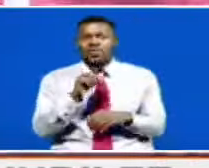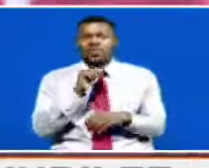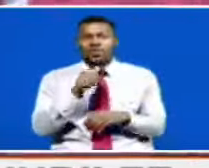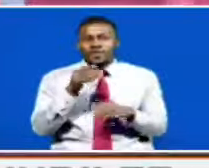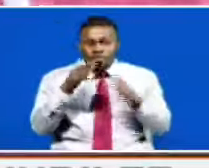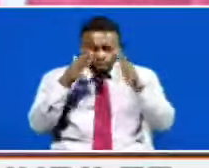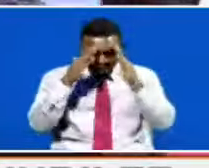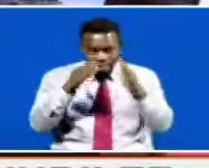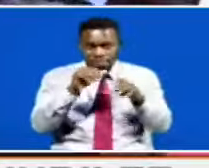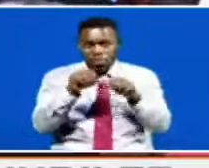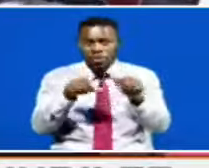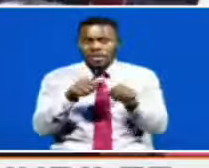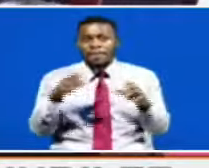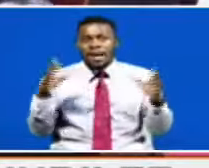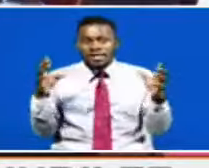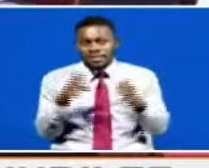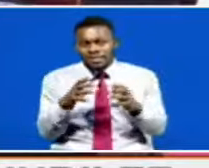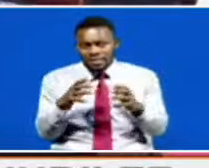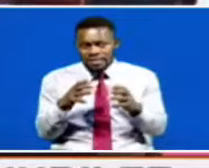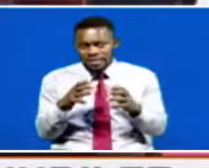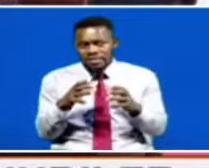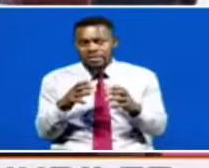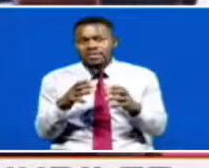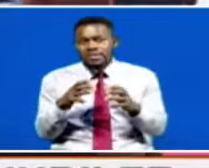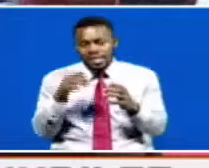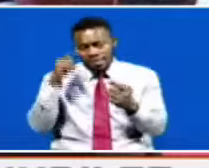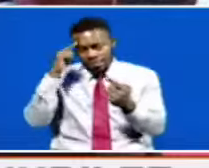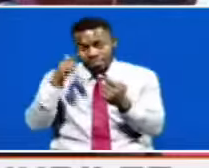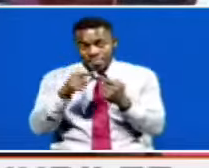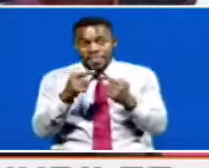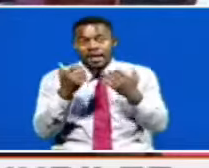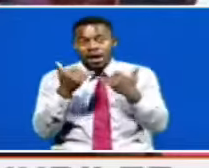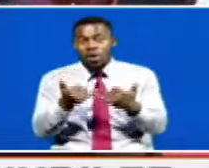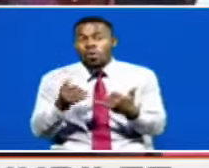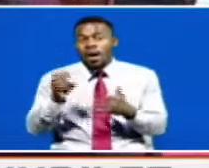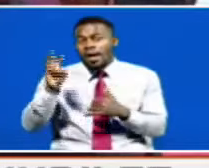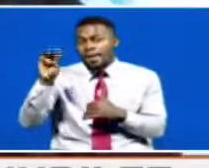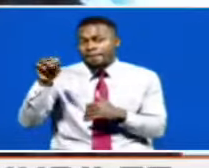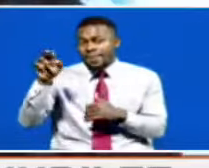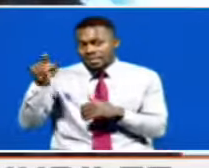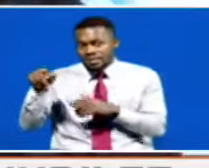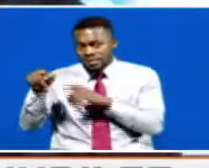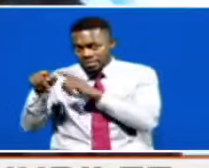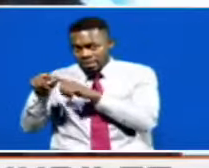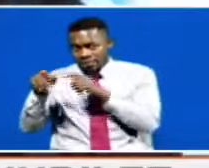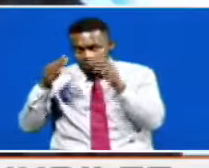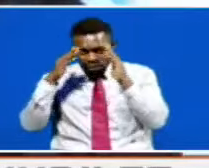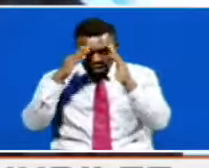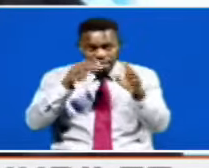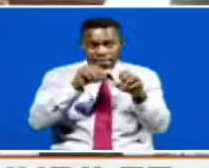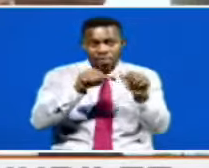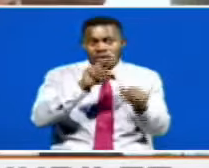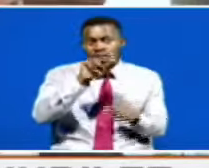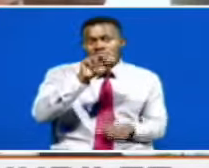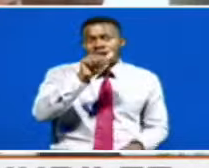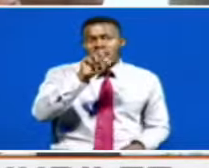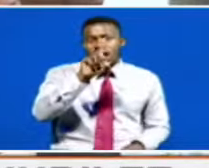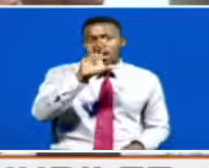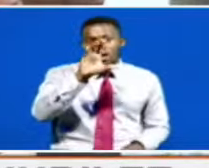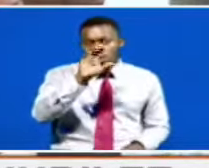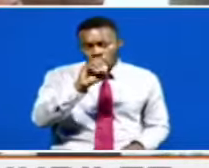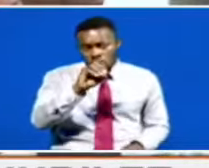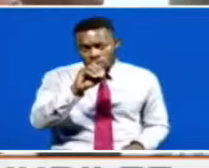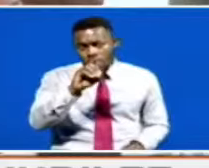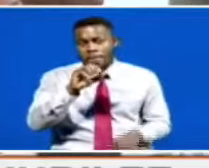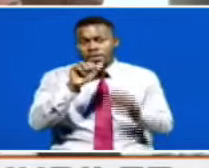cha Jubilee. Tayari bunge linatarajiwa kujadili ripoti ya NADCO ambayo ilikuwa imependekeza kuwepo kwa tume huru ya